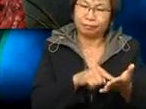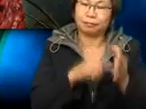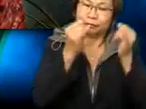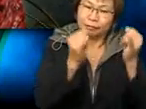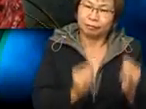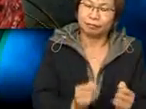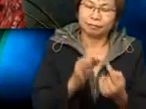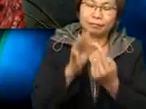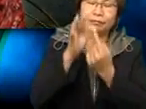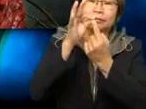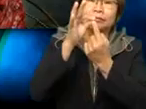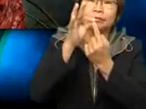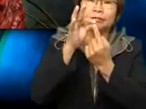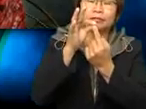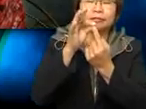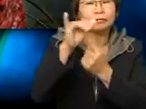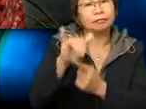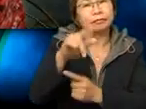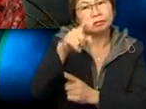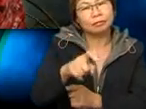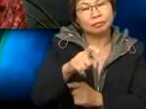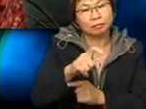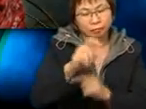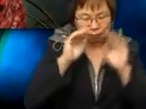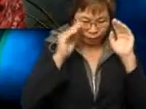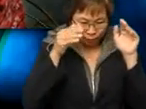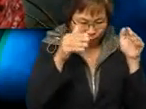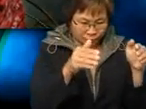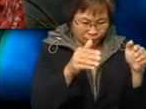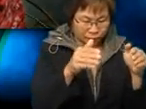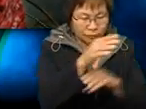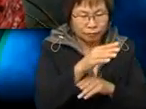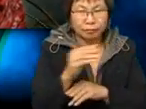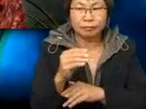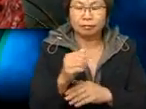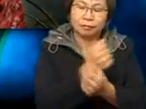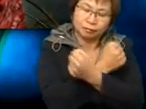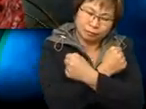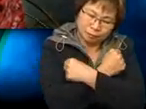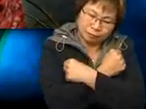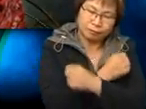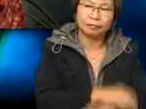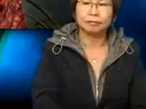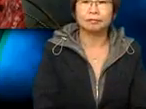insan istimewa yang perlu diberi perhatian dan kasih sayang.